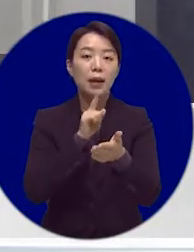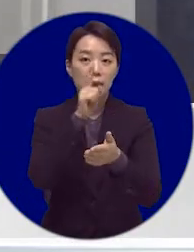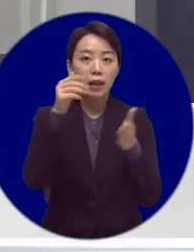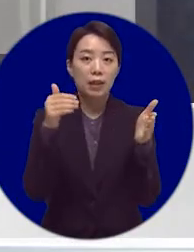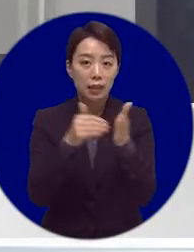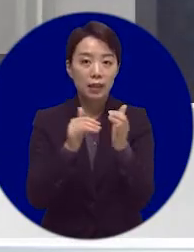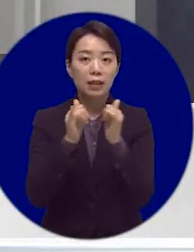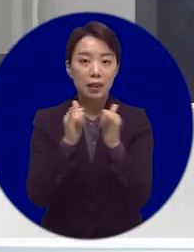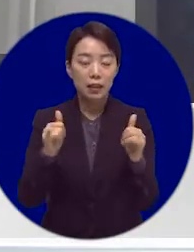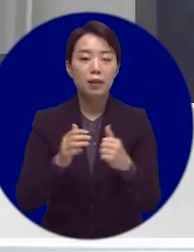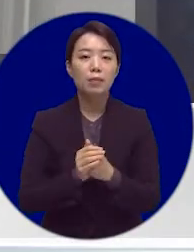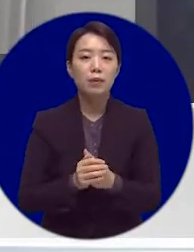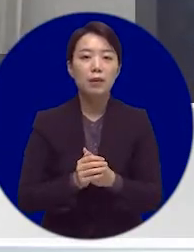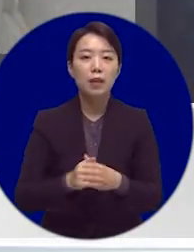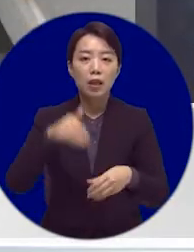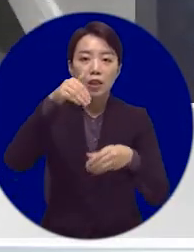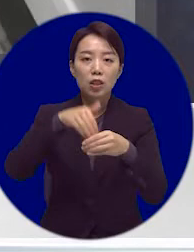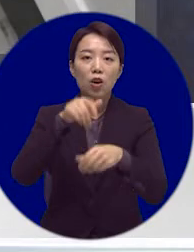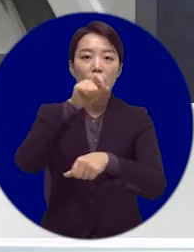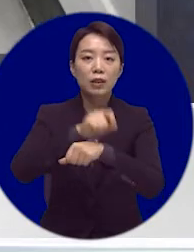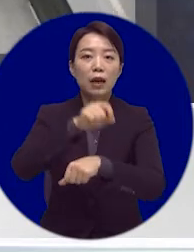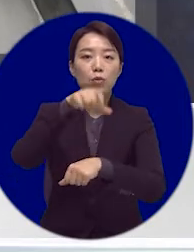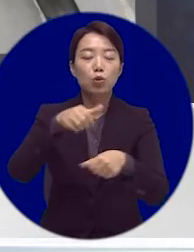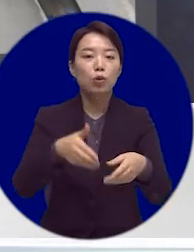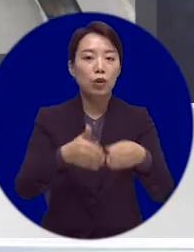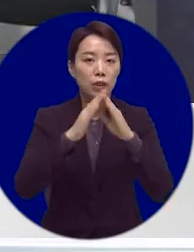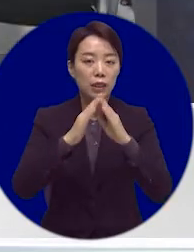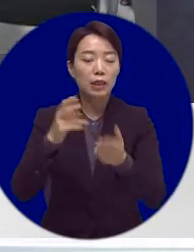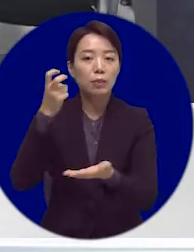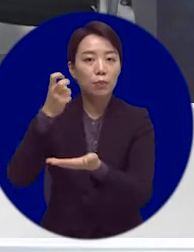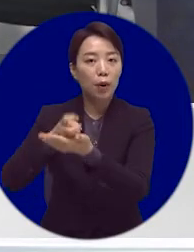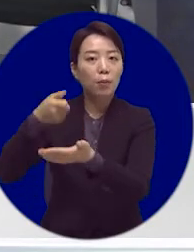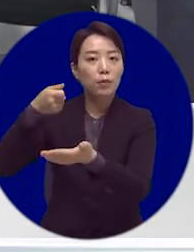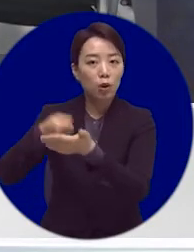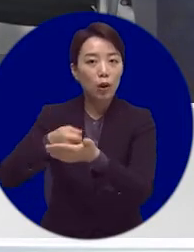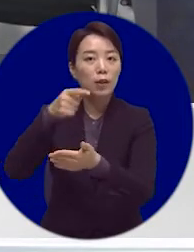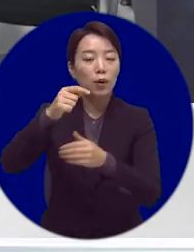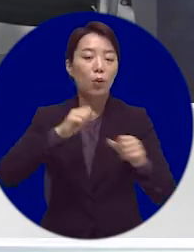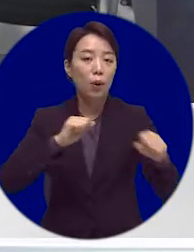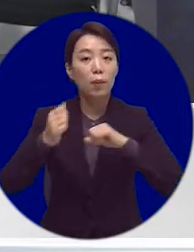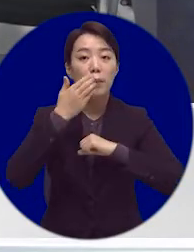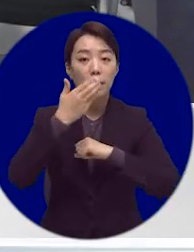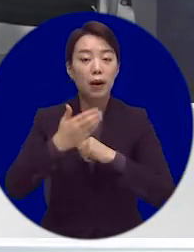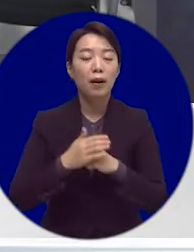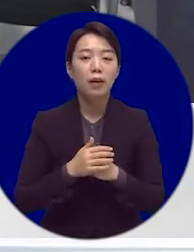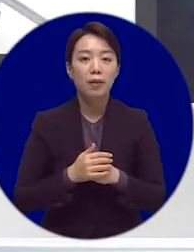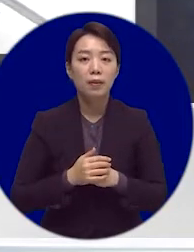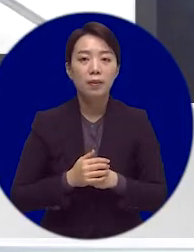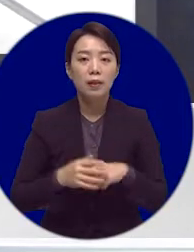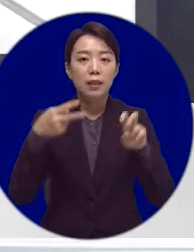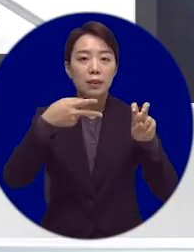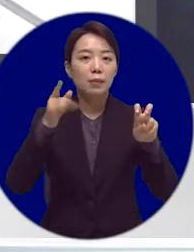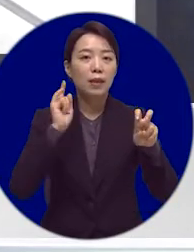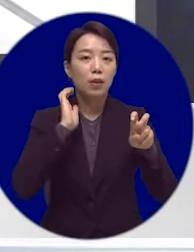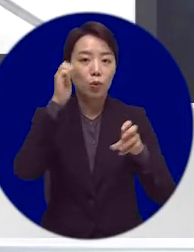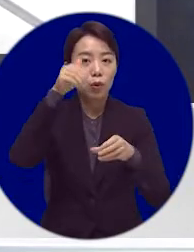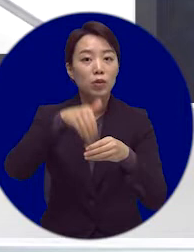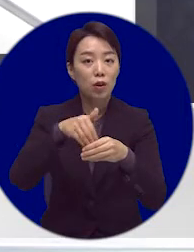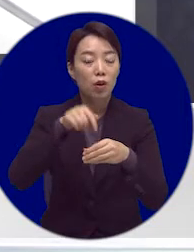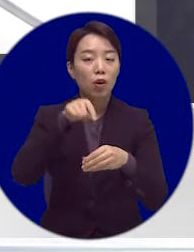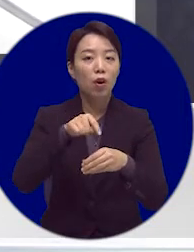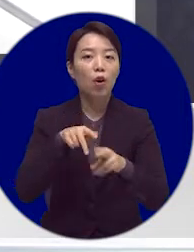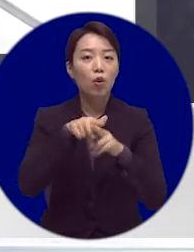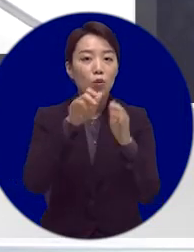마친 예비후보자는 선거사무소 설치 등 법에서 정한 방법으로 선거운동을 할 수 있는데요. 제20대 대통령